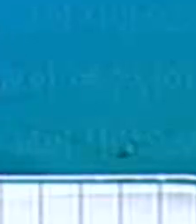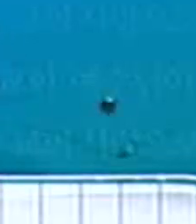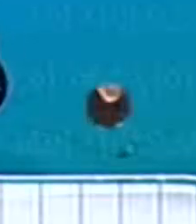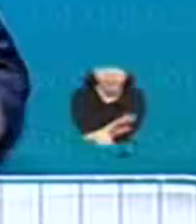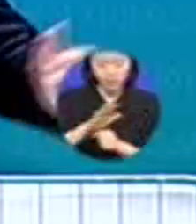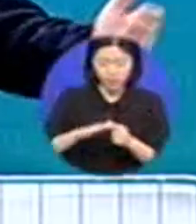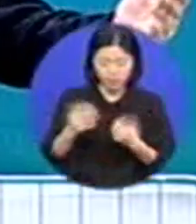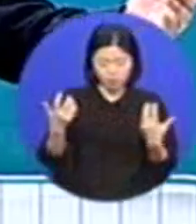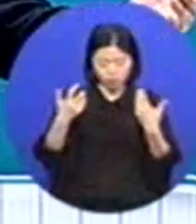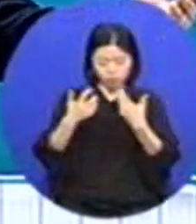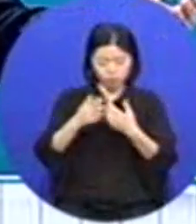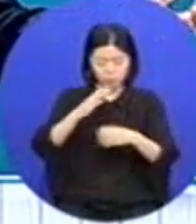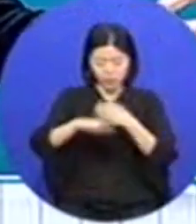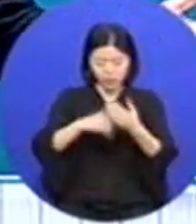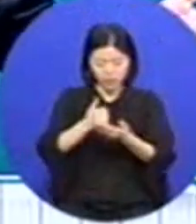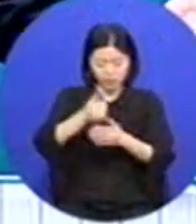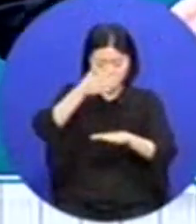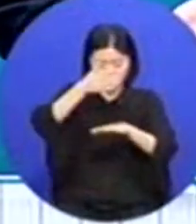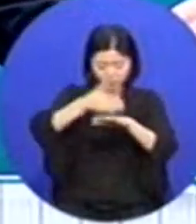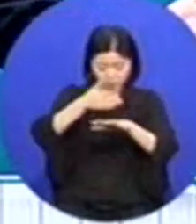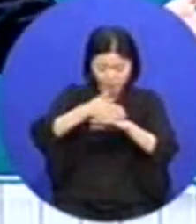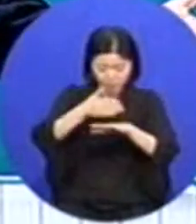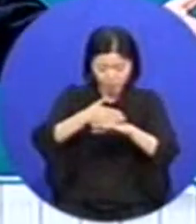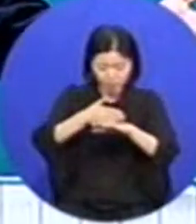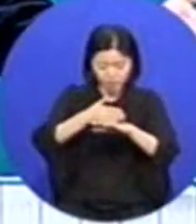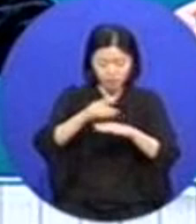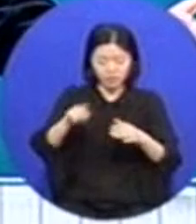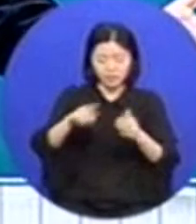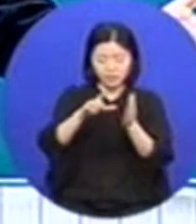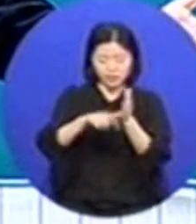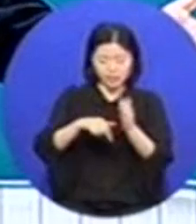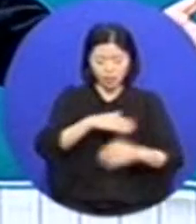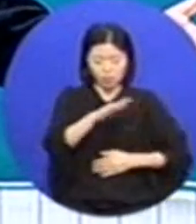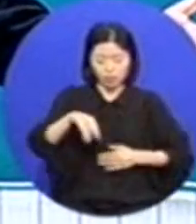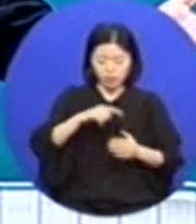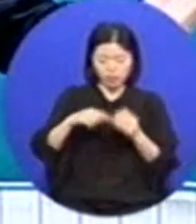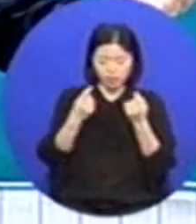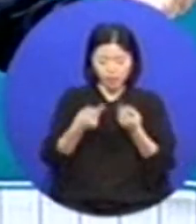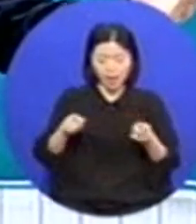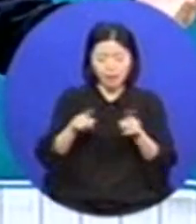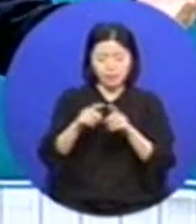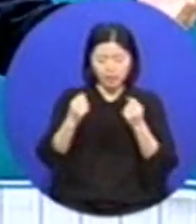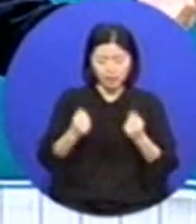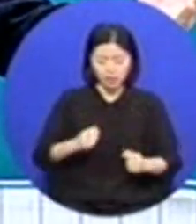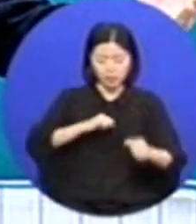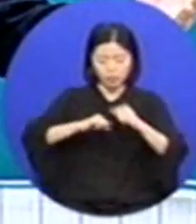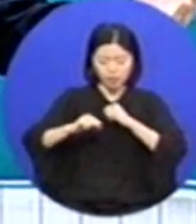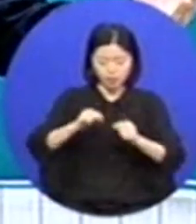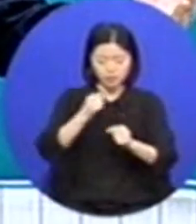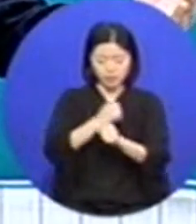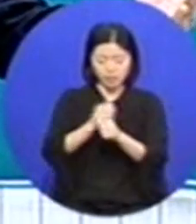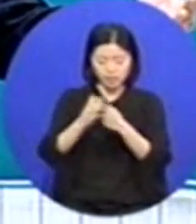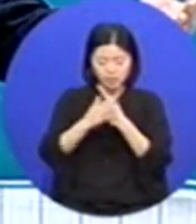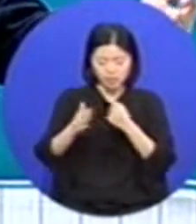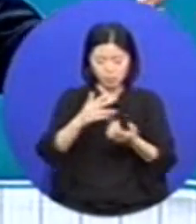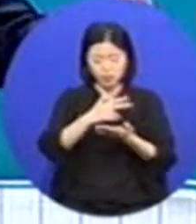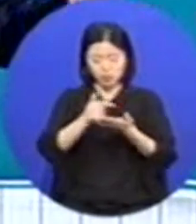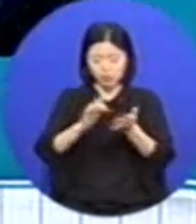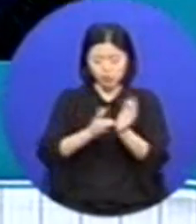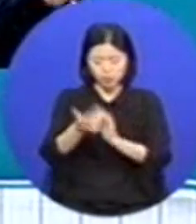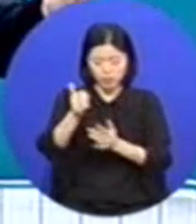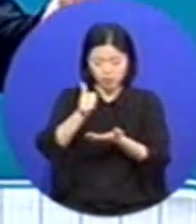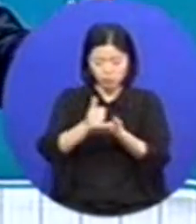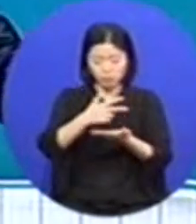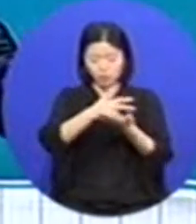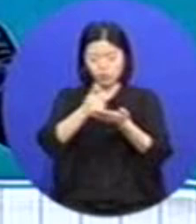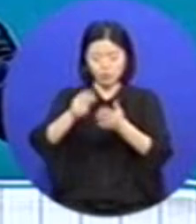충만하신 하나님 감사합니다 이 시간에 우리 가운데 함께 계시고 역사하신 2 주 예수님 주님을